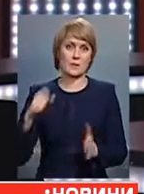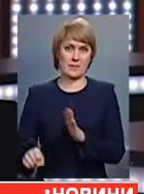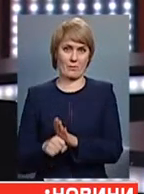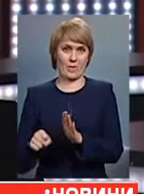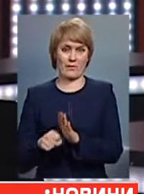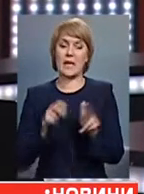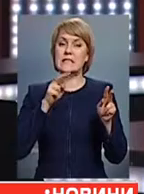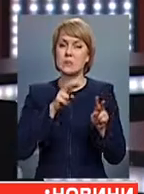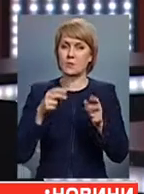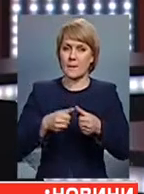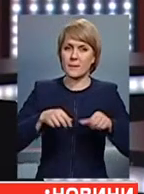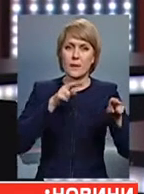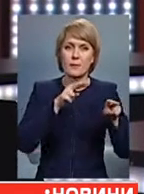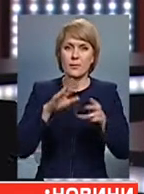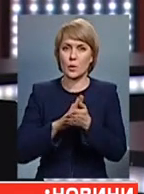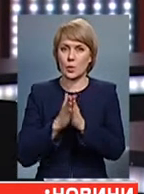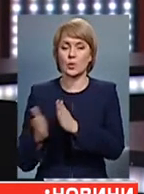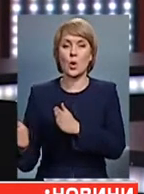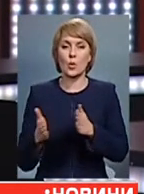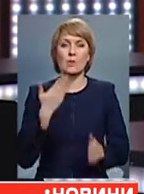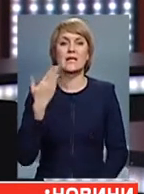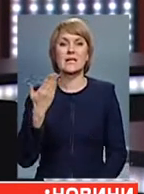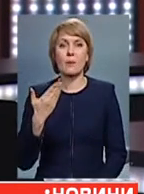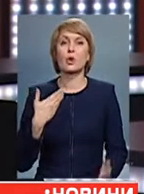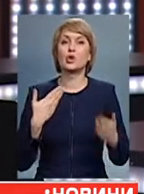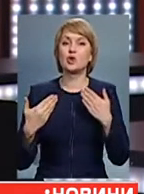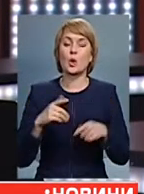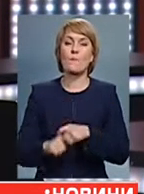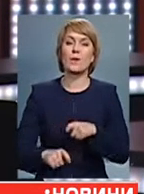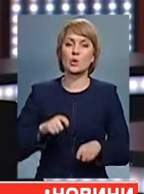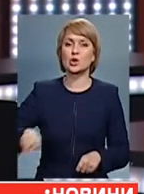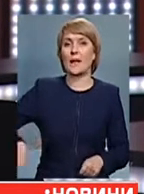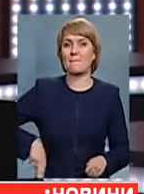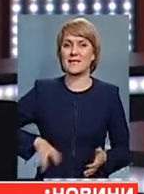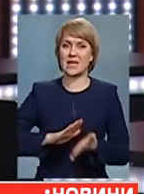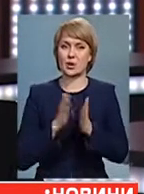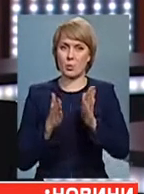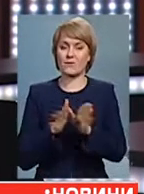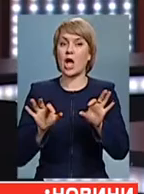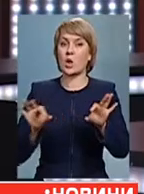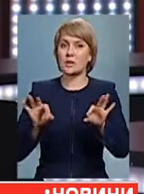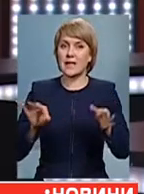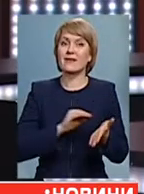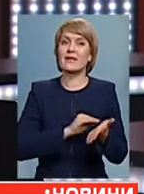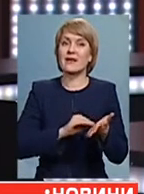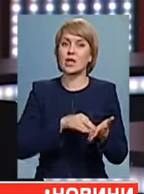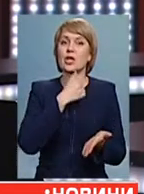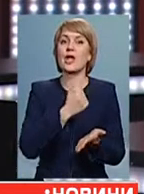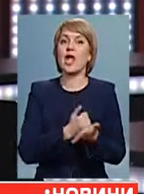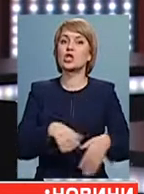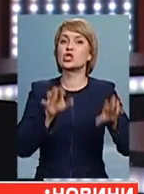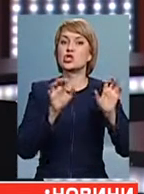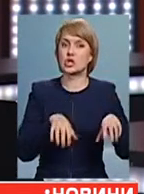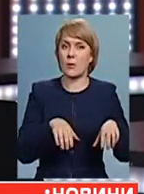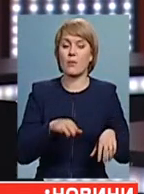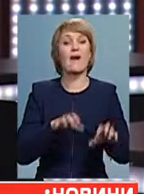місії зараз там моніторять ситуацію і готують рапорт щодо порушення мінських домовленостей. Про таке розказав речник Генштабу Владислав Волошин.